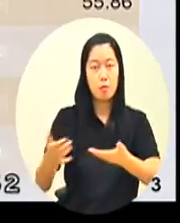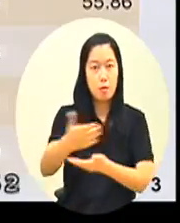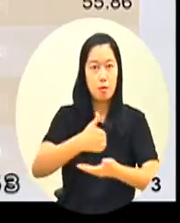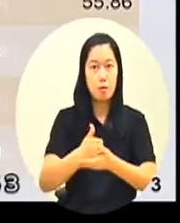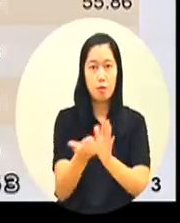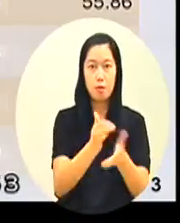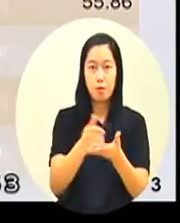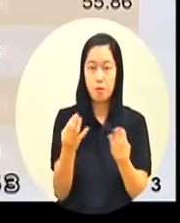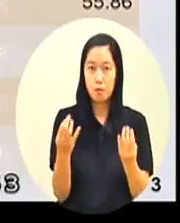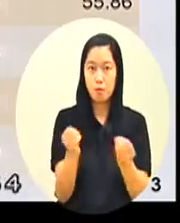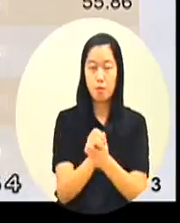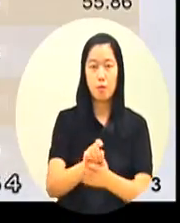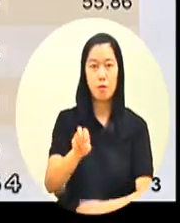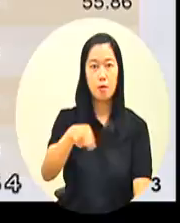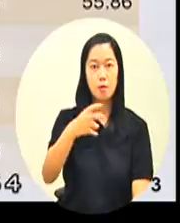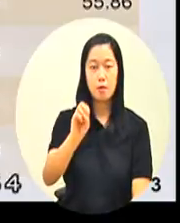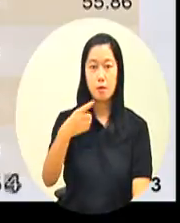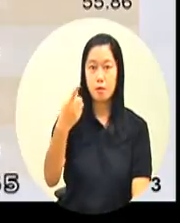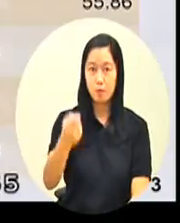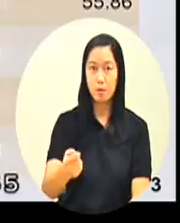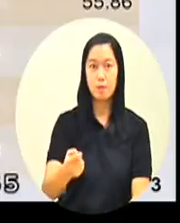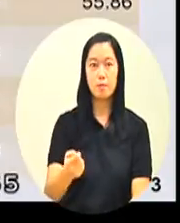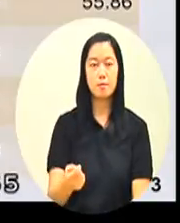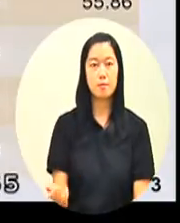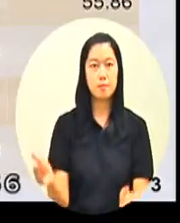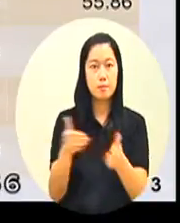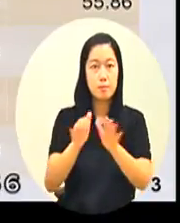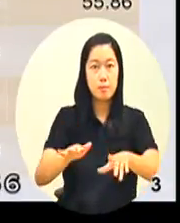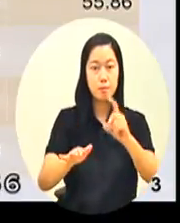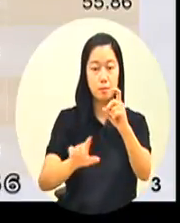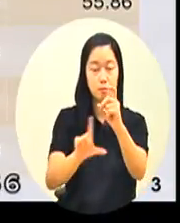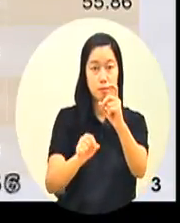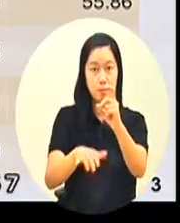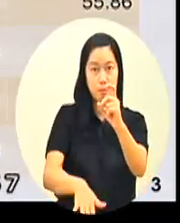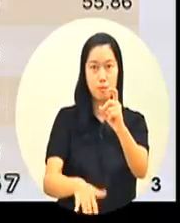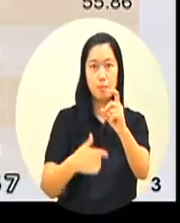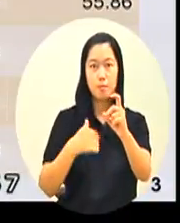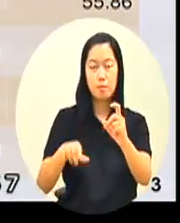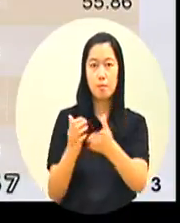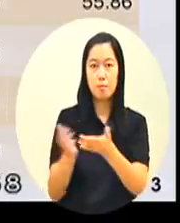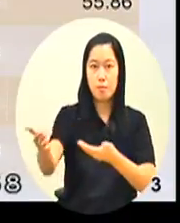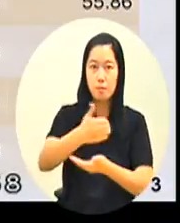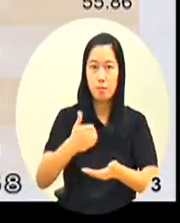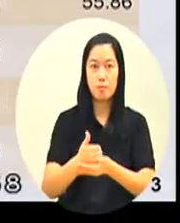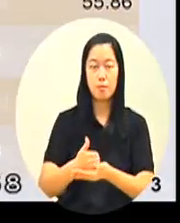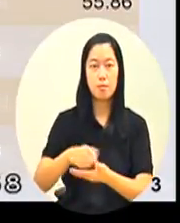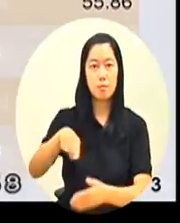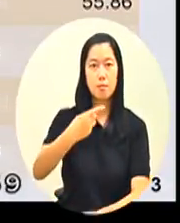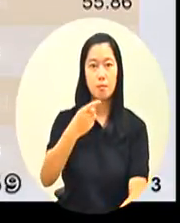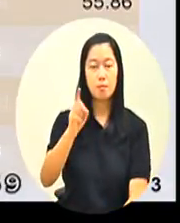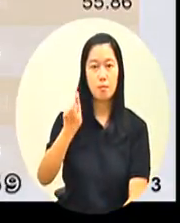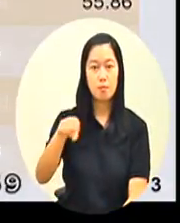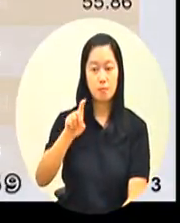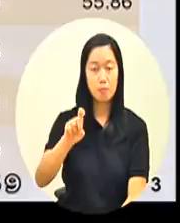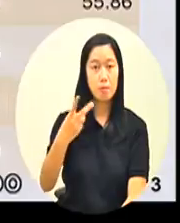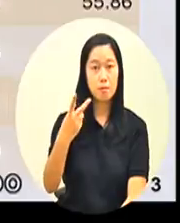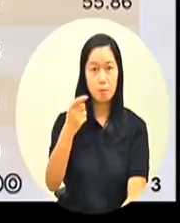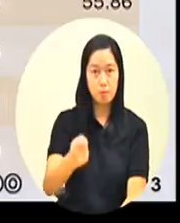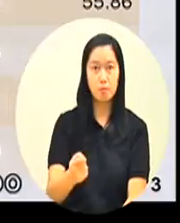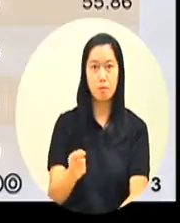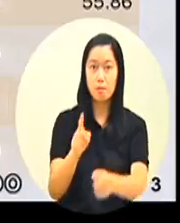是201亿，到十月底为止，我们已收了112亿多，达成